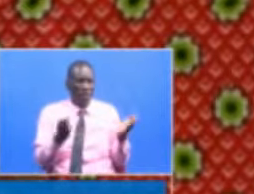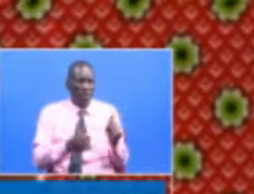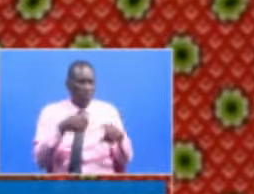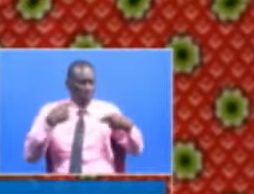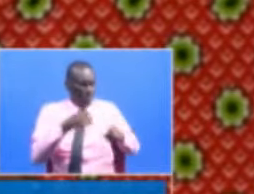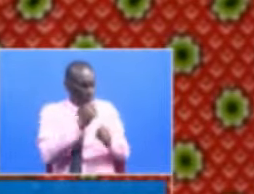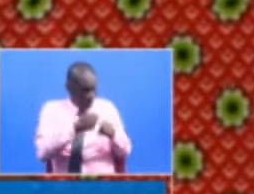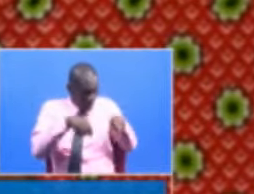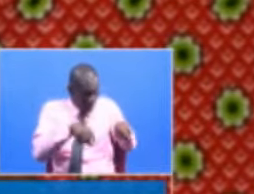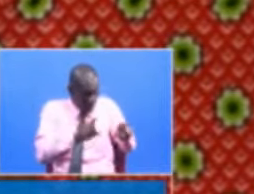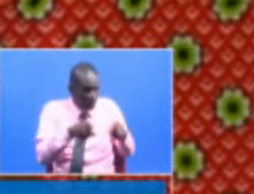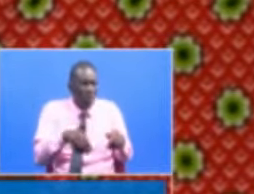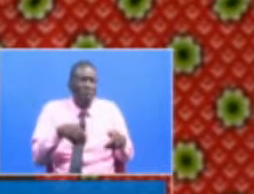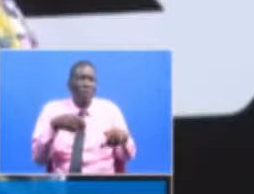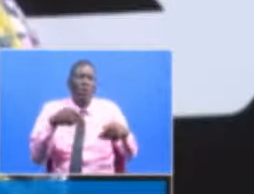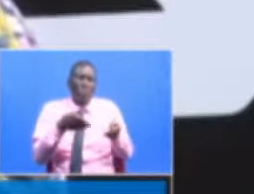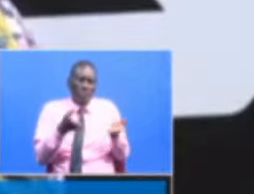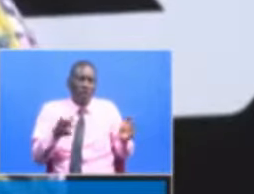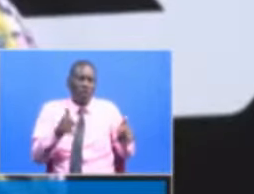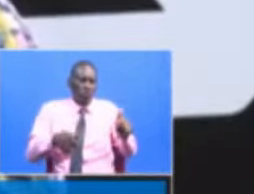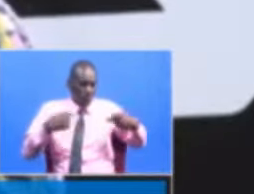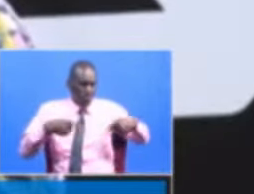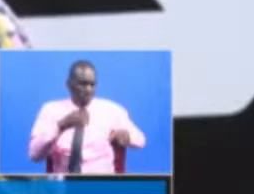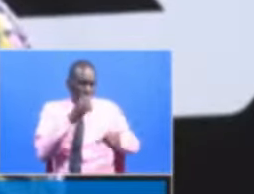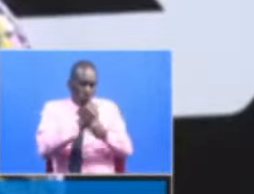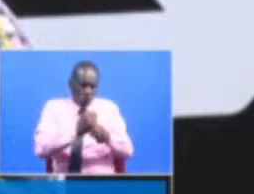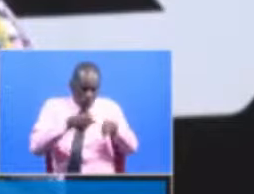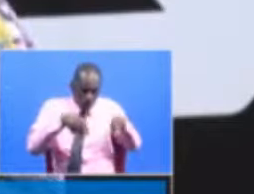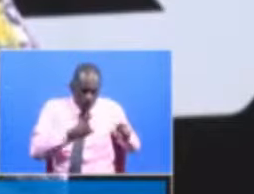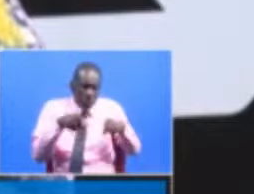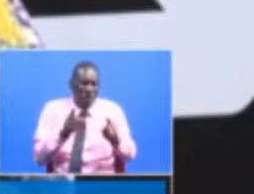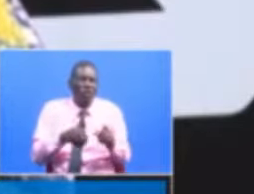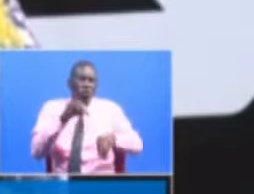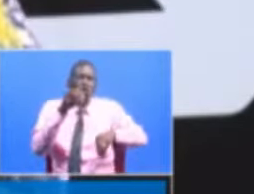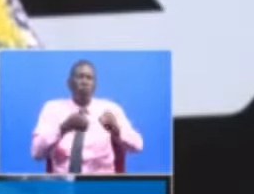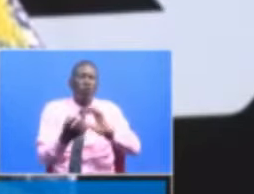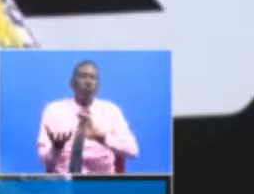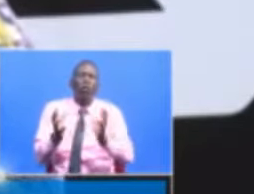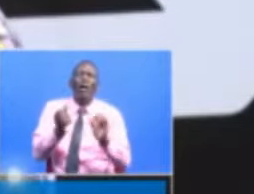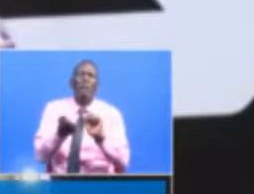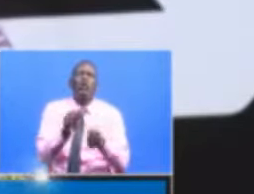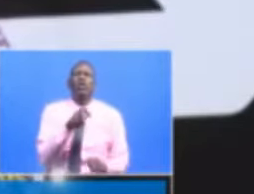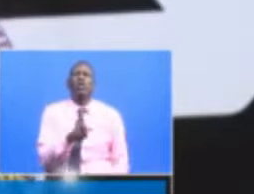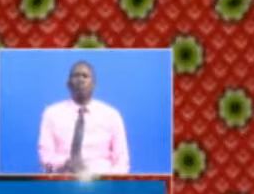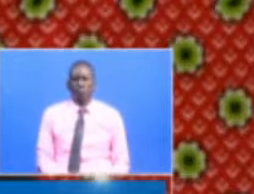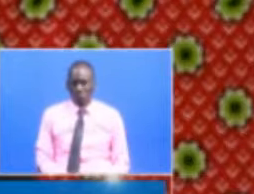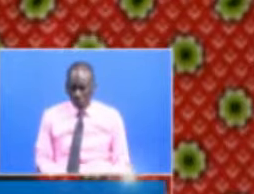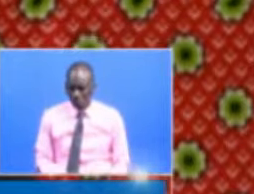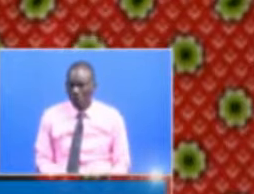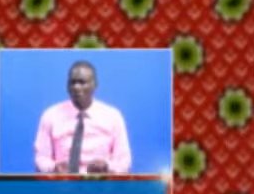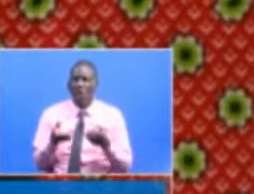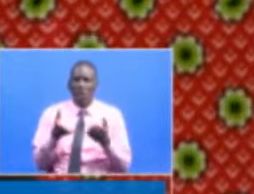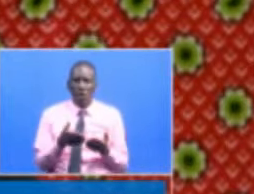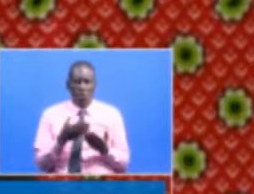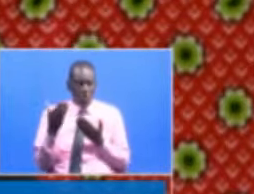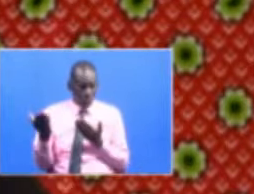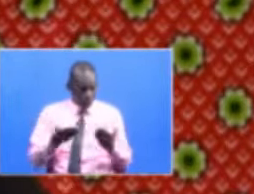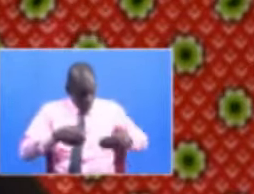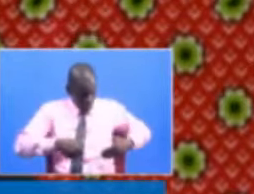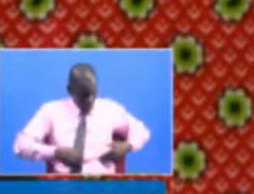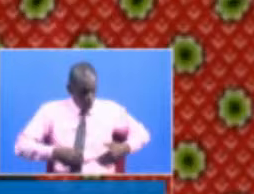wenyewe. Ni vitu ambayo watu wenyewe wamefanya na wao wenyewe ndio wamechangia. Ndio. Now, not to bring in the youth